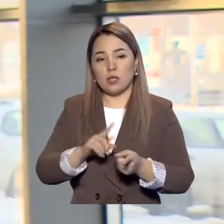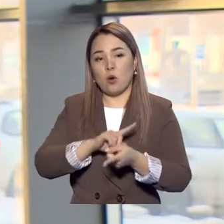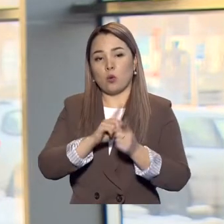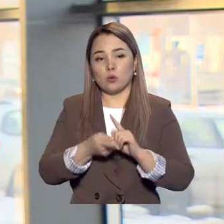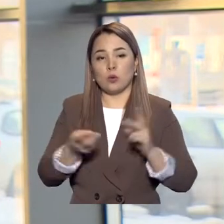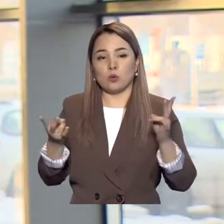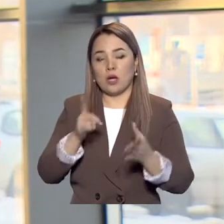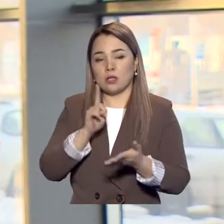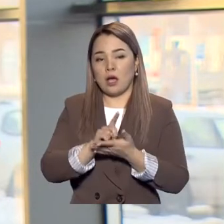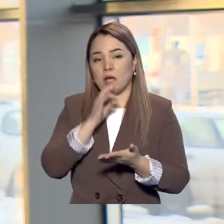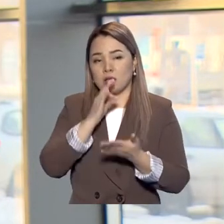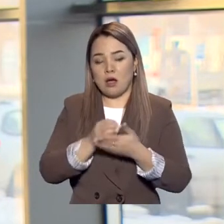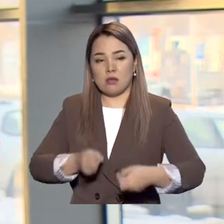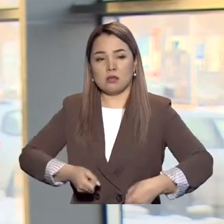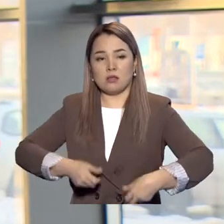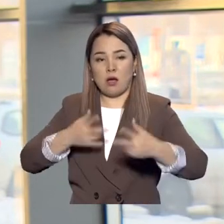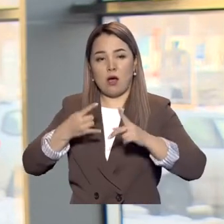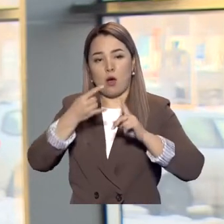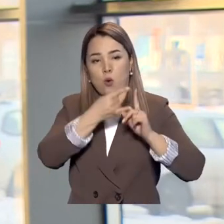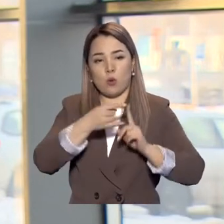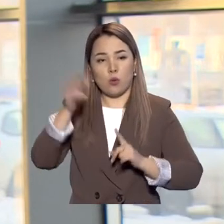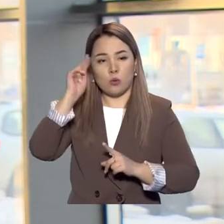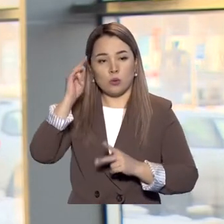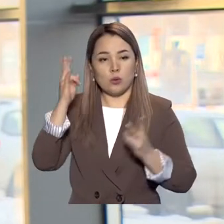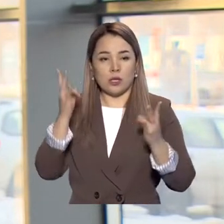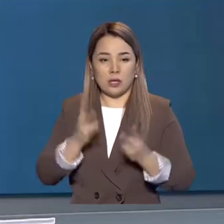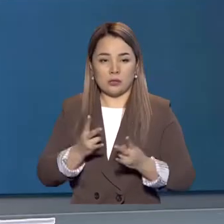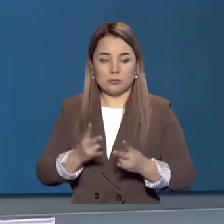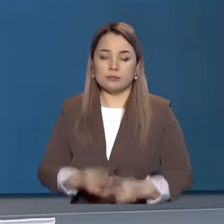отыр. Досжан Маратұлы, Совет Ханжағиев, ұлттық арна.